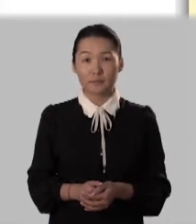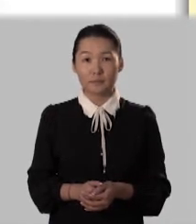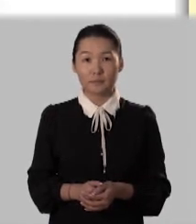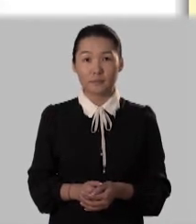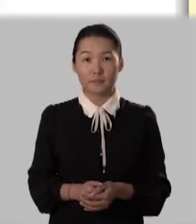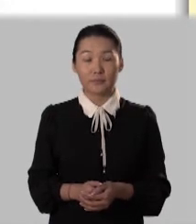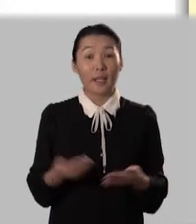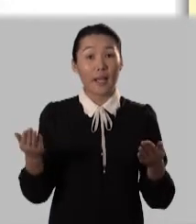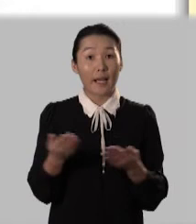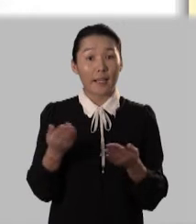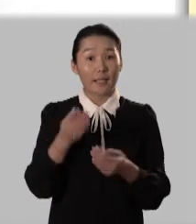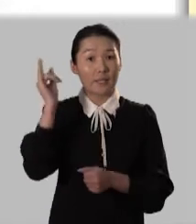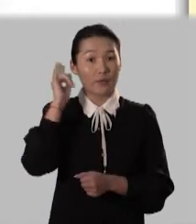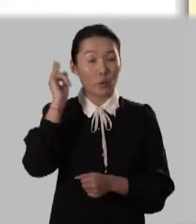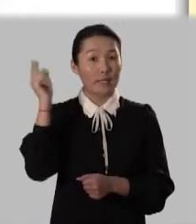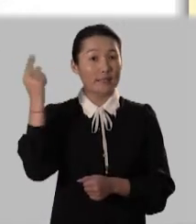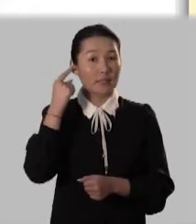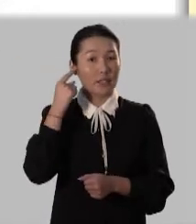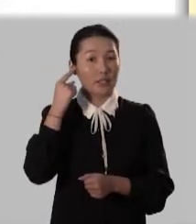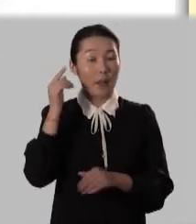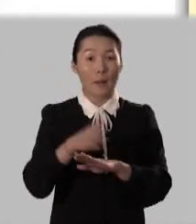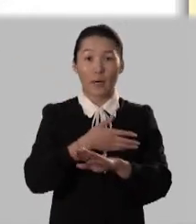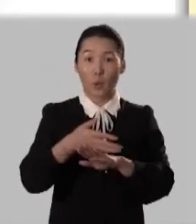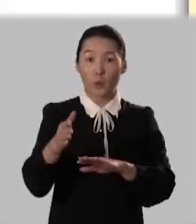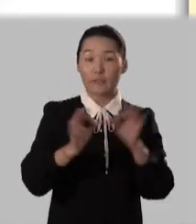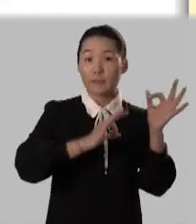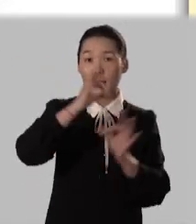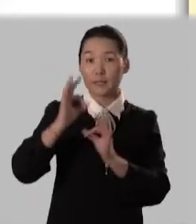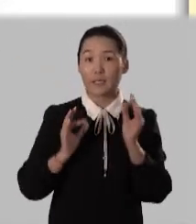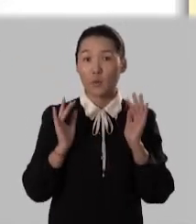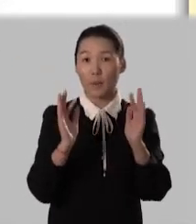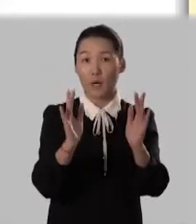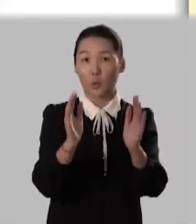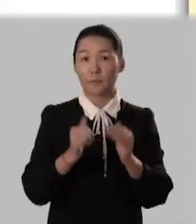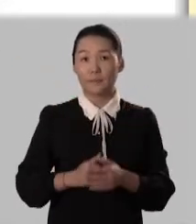какие звуки мы слышим прогуливаясь по осеннему парку